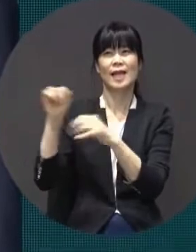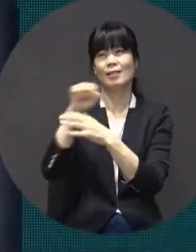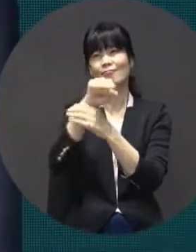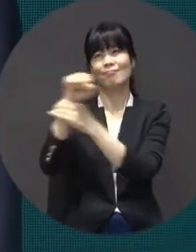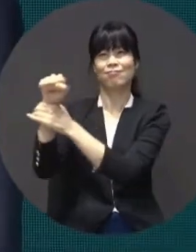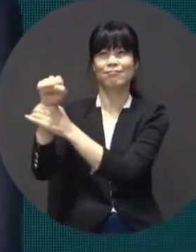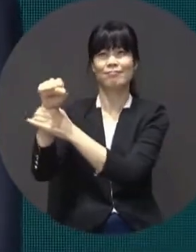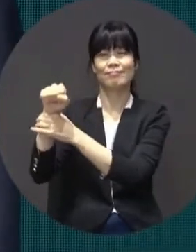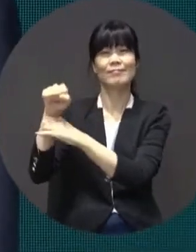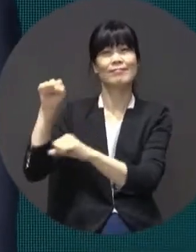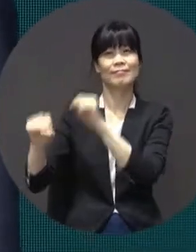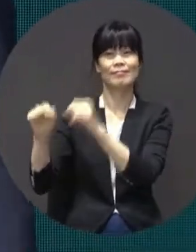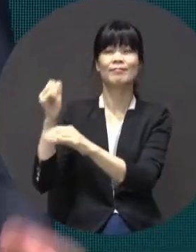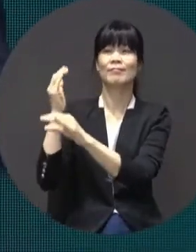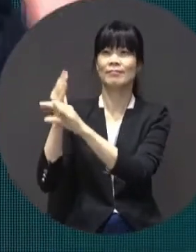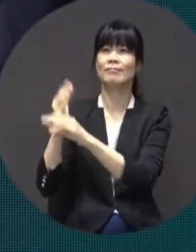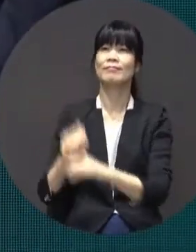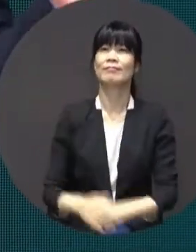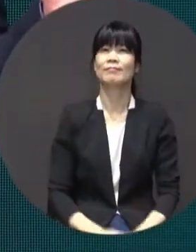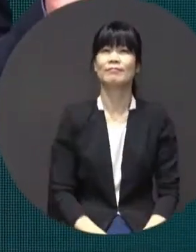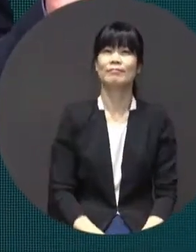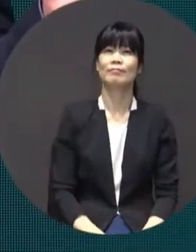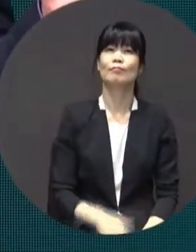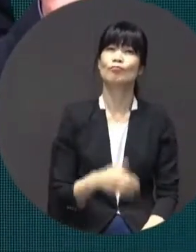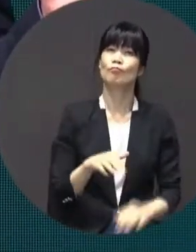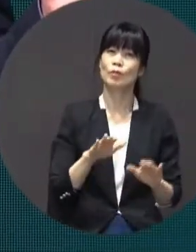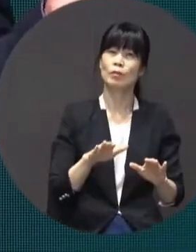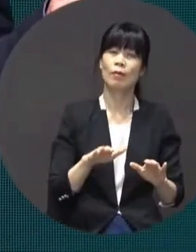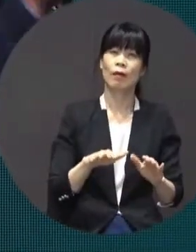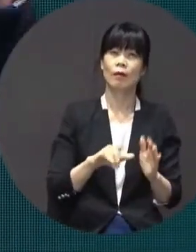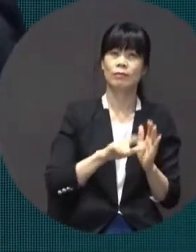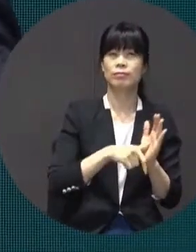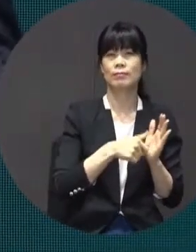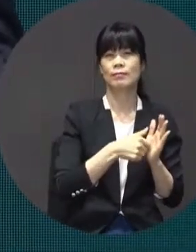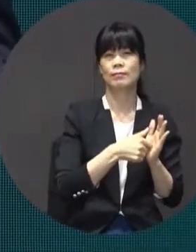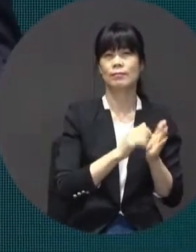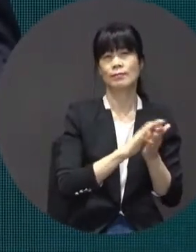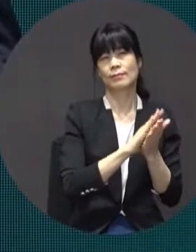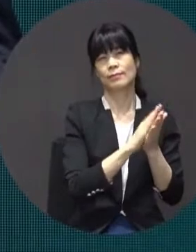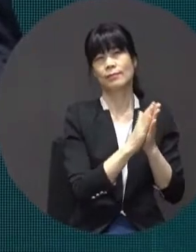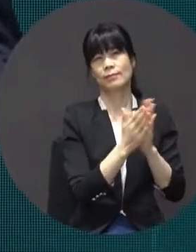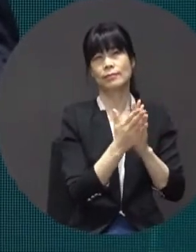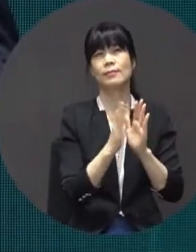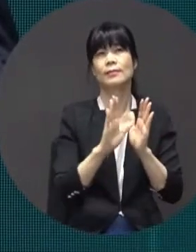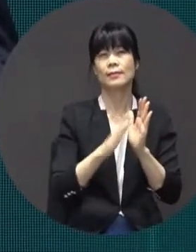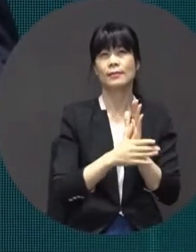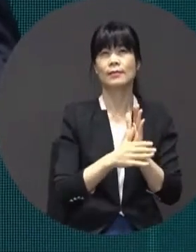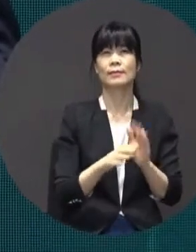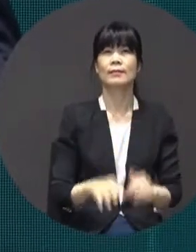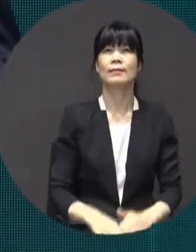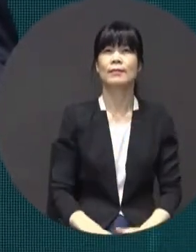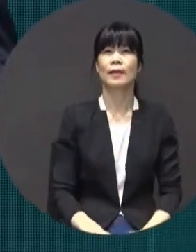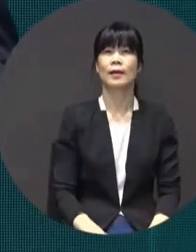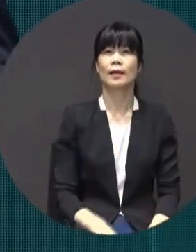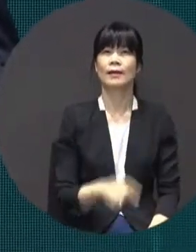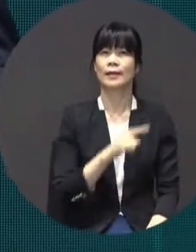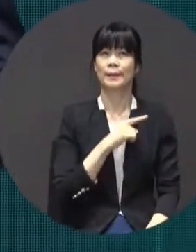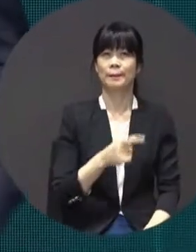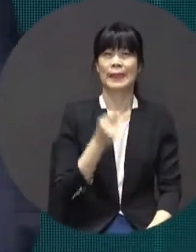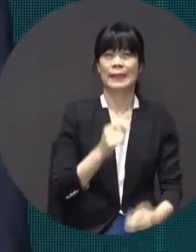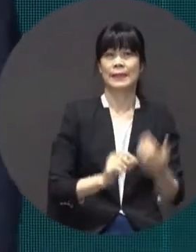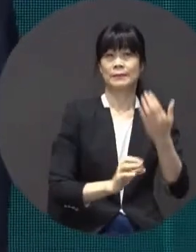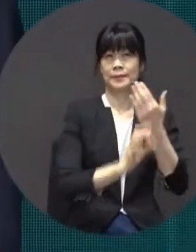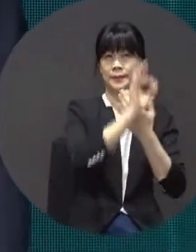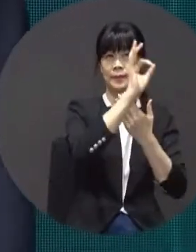있습니다. 물론 이제 우리가 극동에 있으니까 해가 제일 먼저 뜨는데 과연